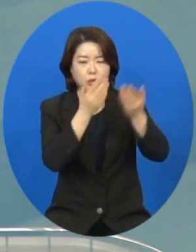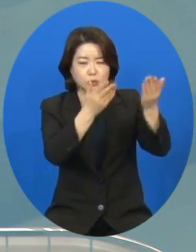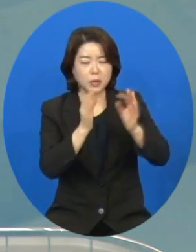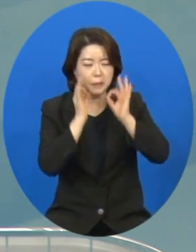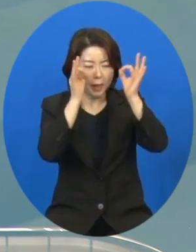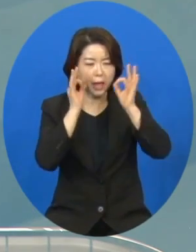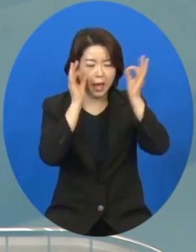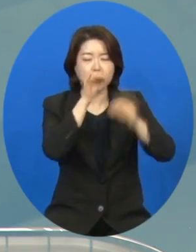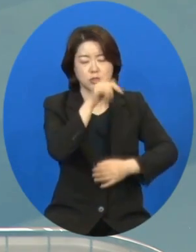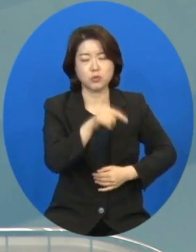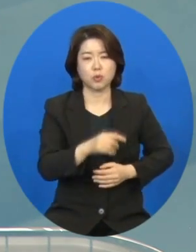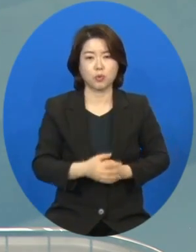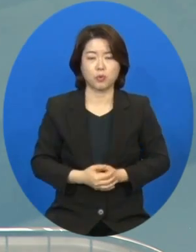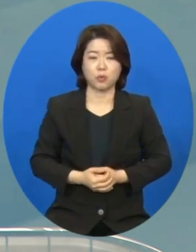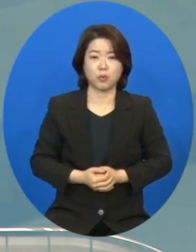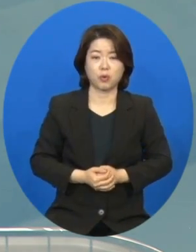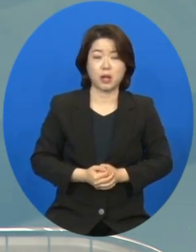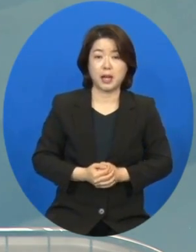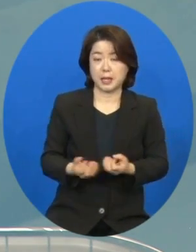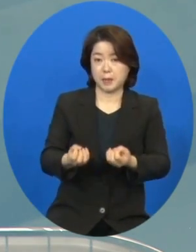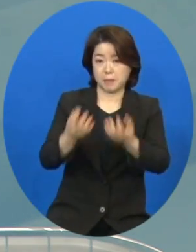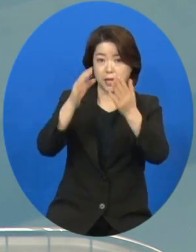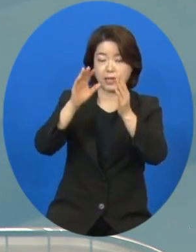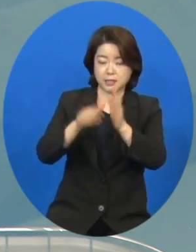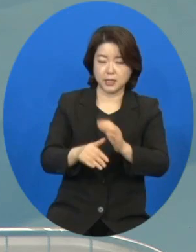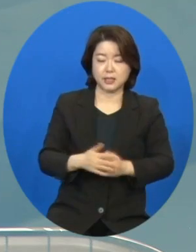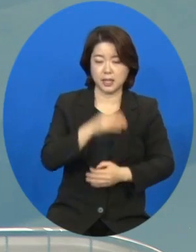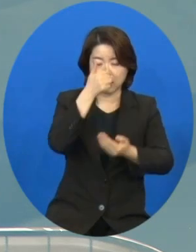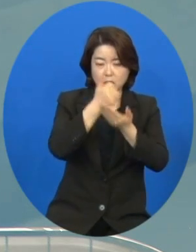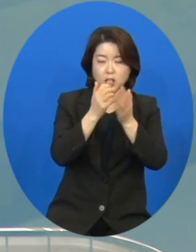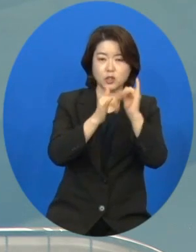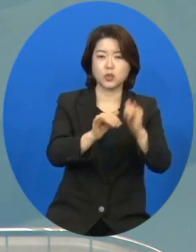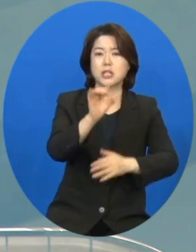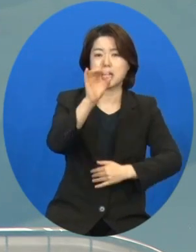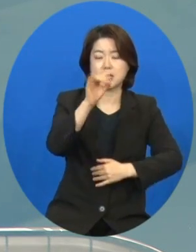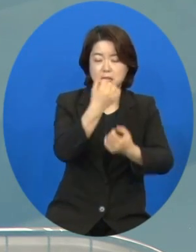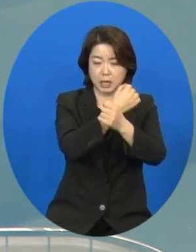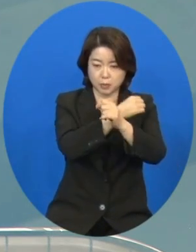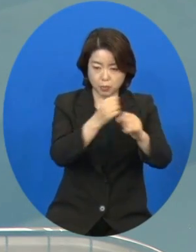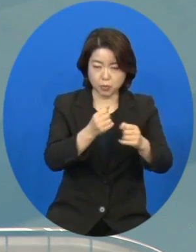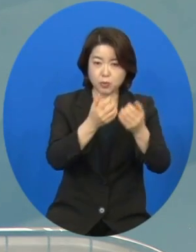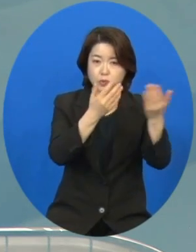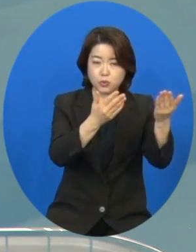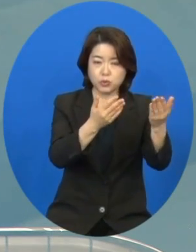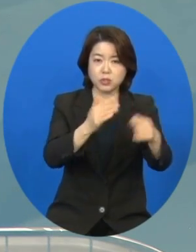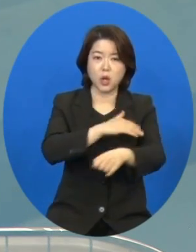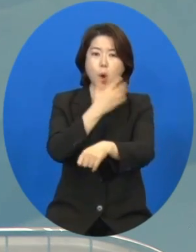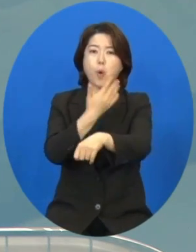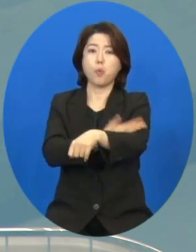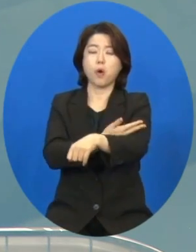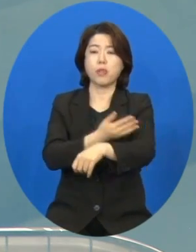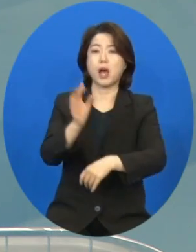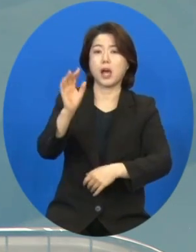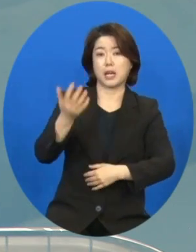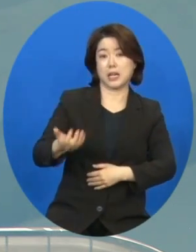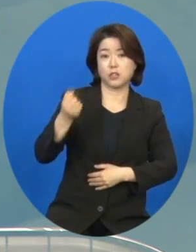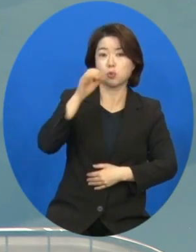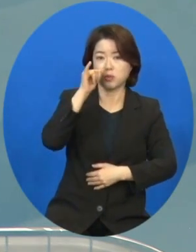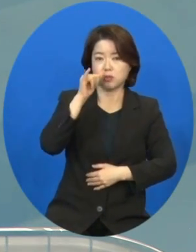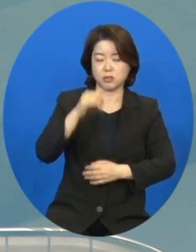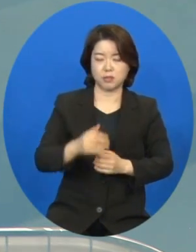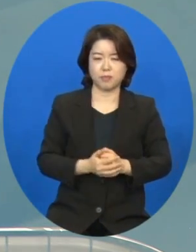명절에 죄수 하나를 석방해 줄수 있는 권한이 총독에게 있었는데 그 흉악한